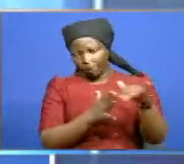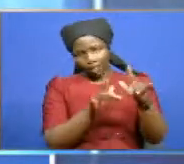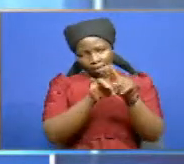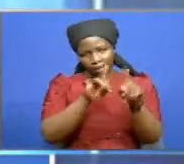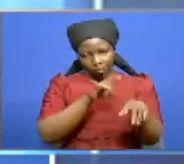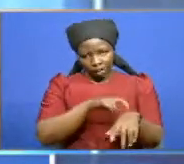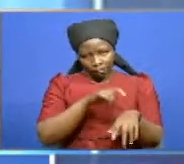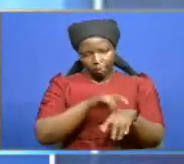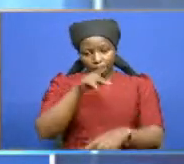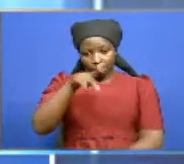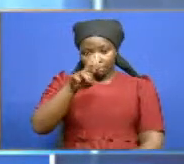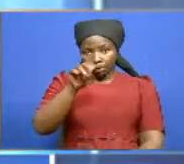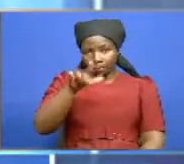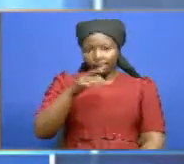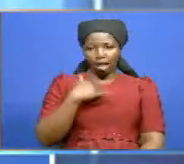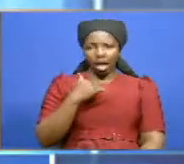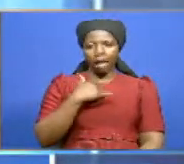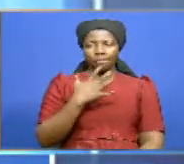Paul Mutwi